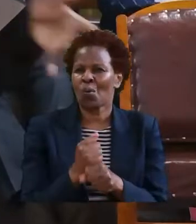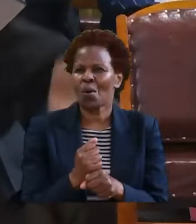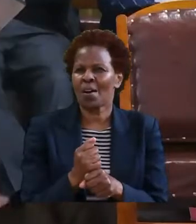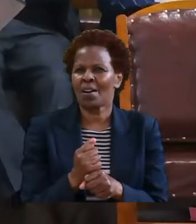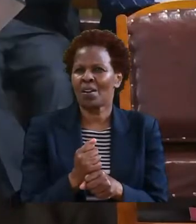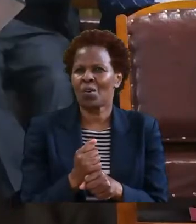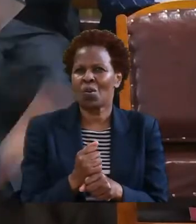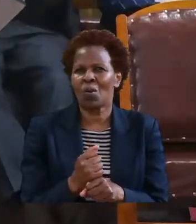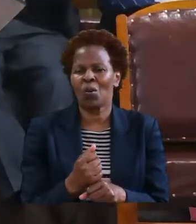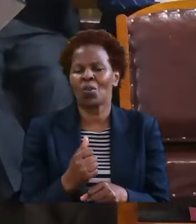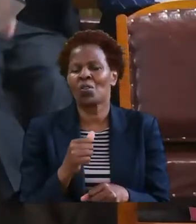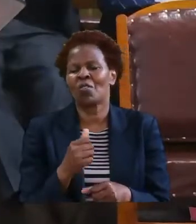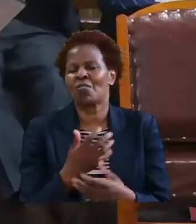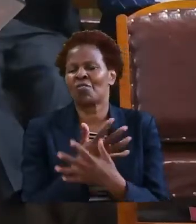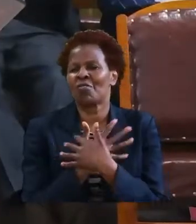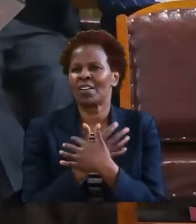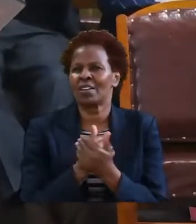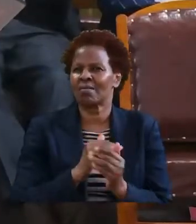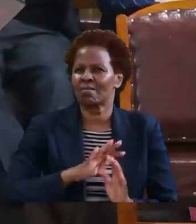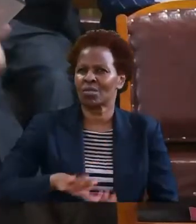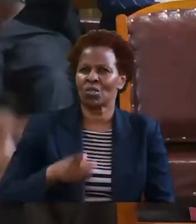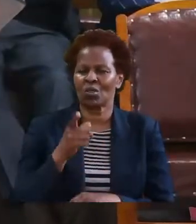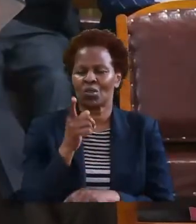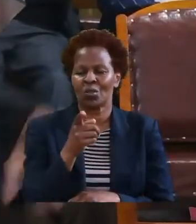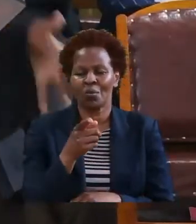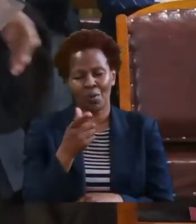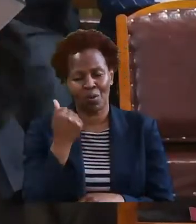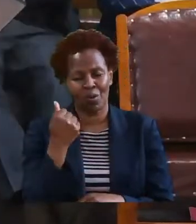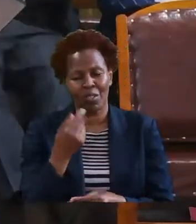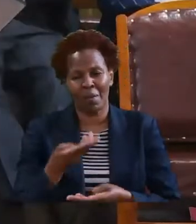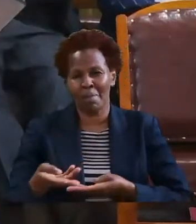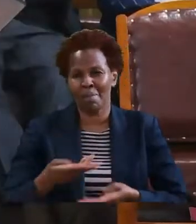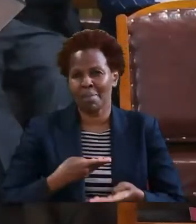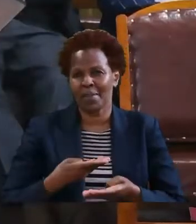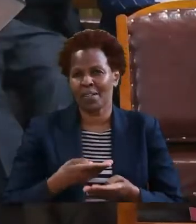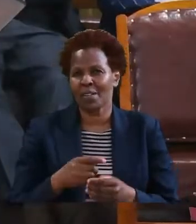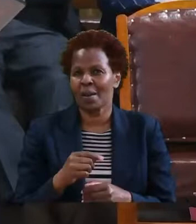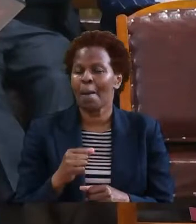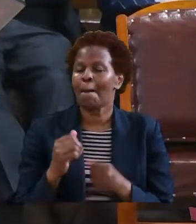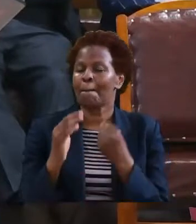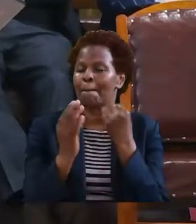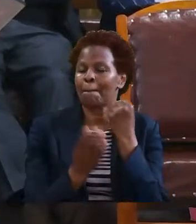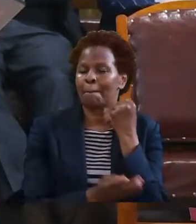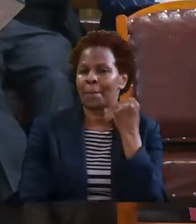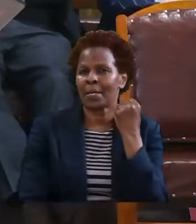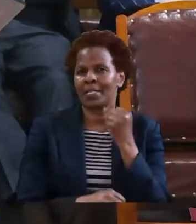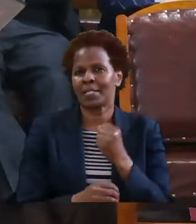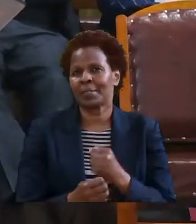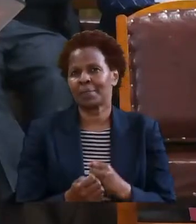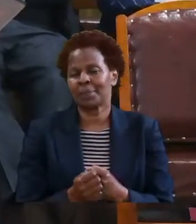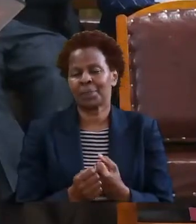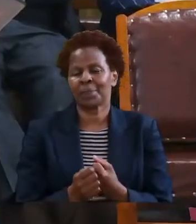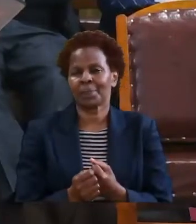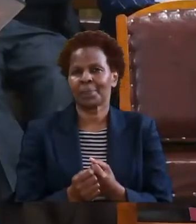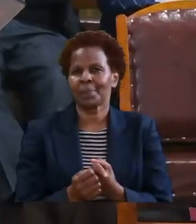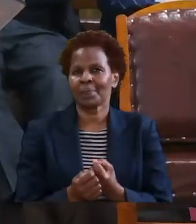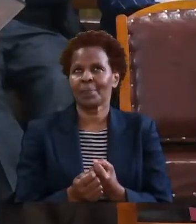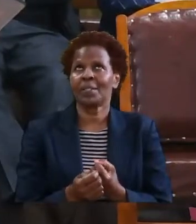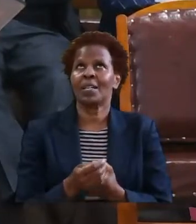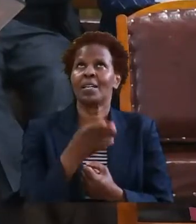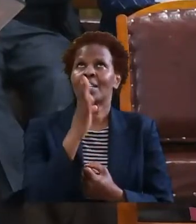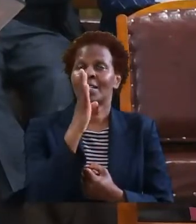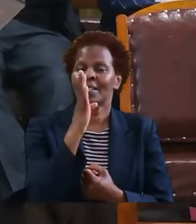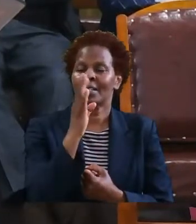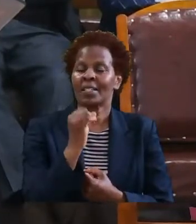hata wakati marafiki wameniachilia kwa sababu biashara haziendi vile inavyotakikana, huyu